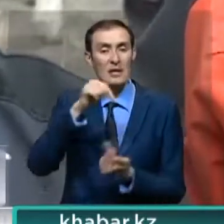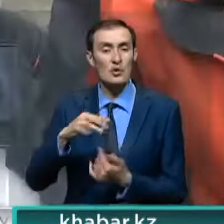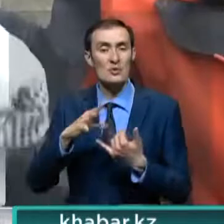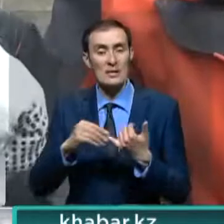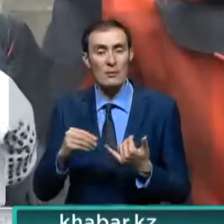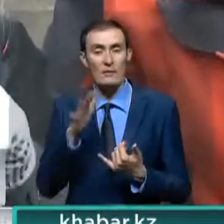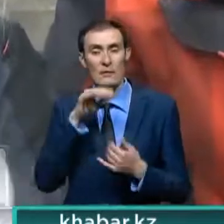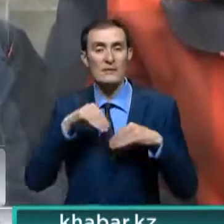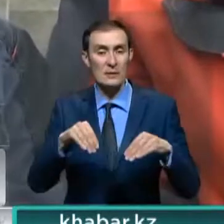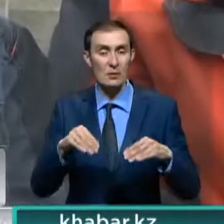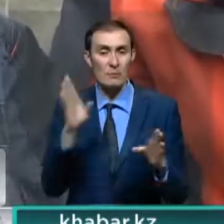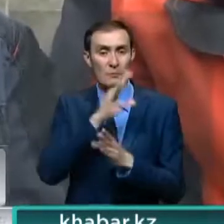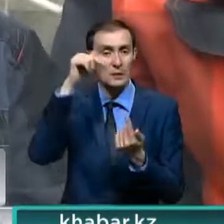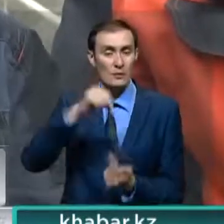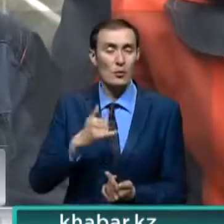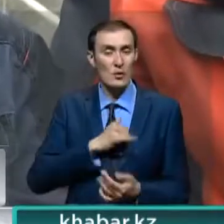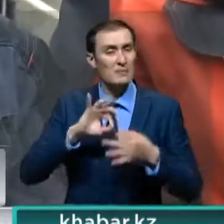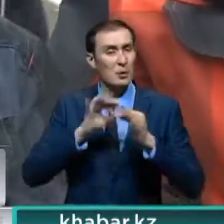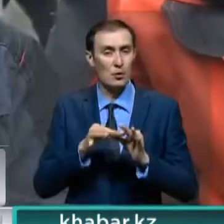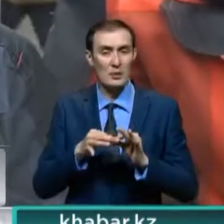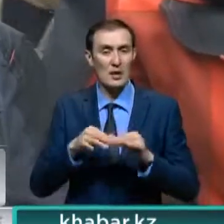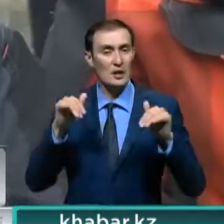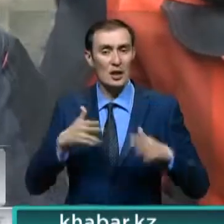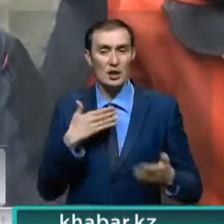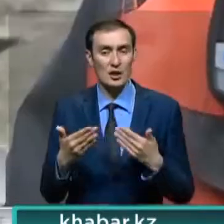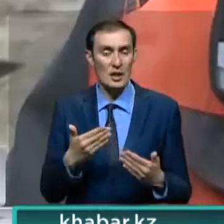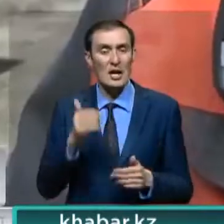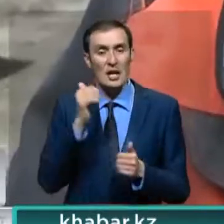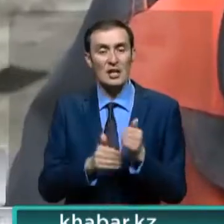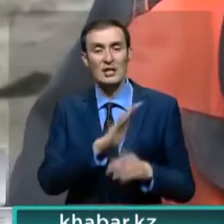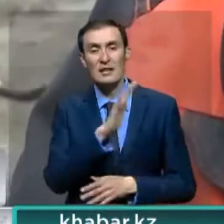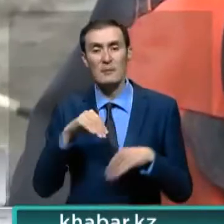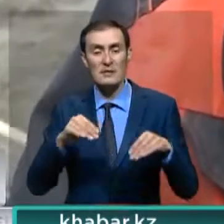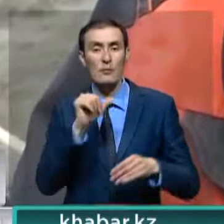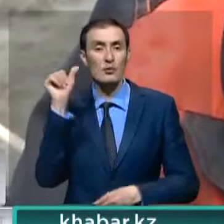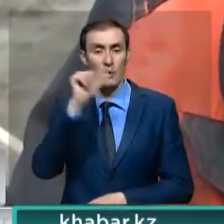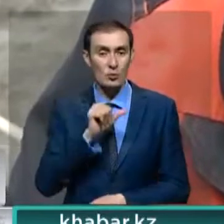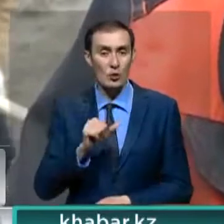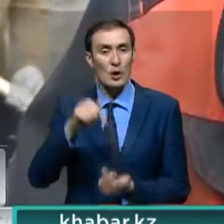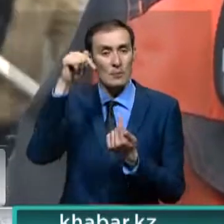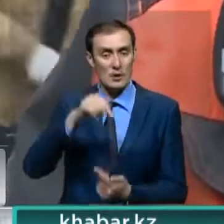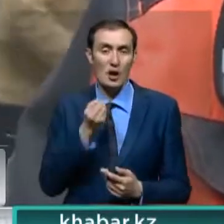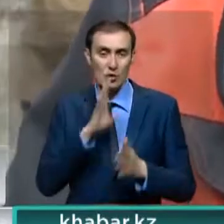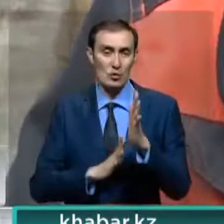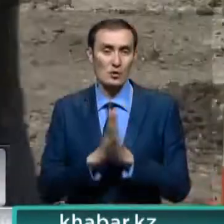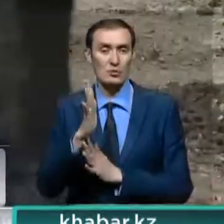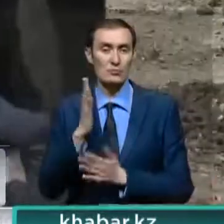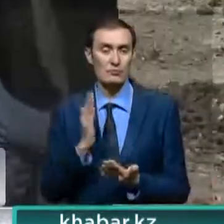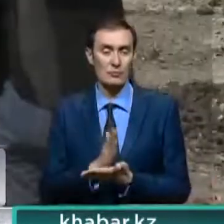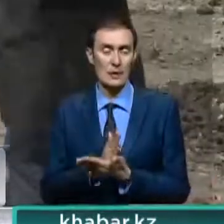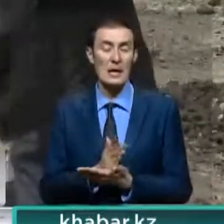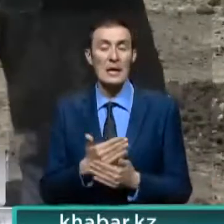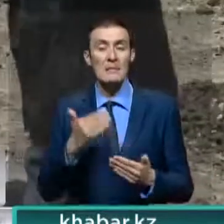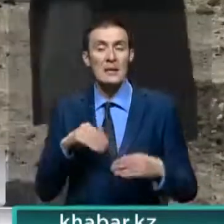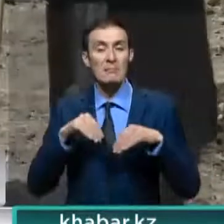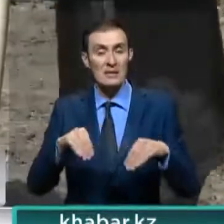землю, сезон для высадки. У нас очень основательный подход к этому процессу. Все деревья, которые мы высадили в прошлом году, прижились и хорошо растут. Перед